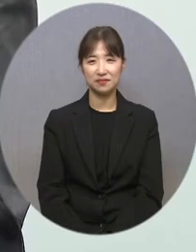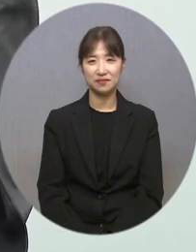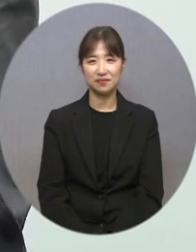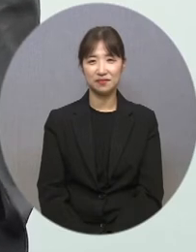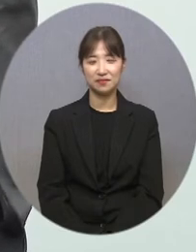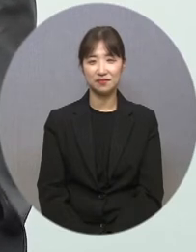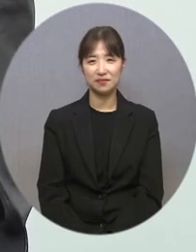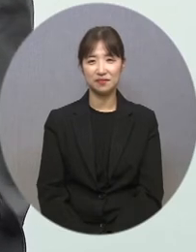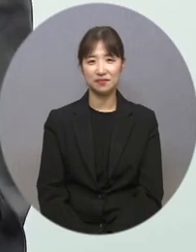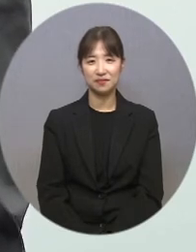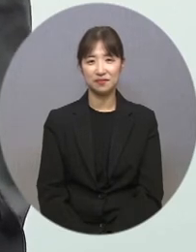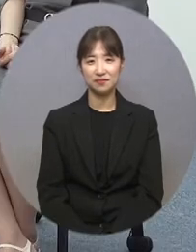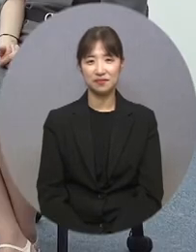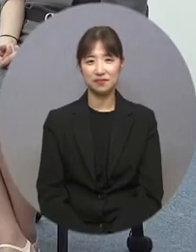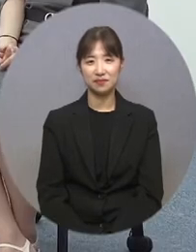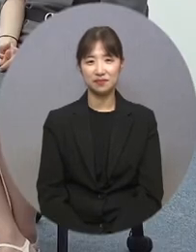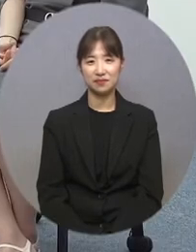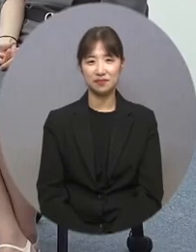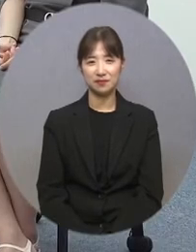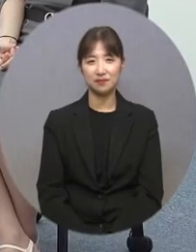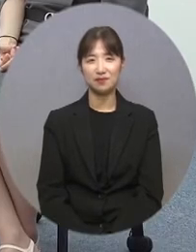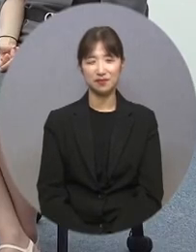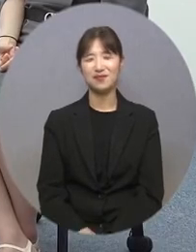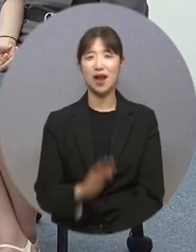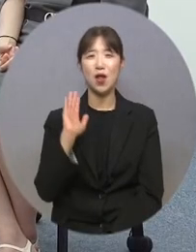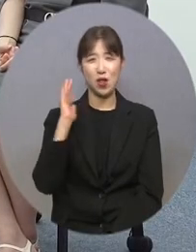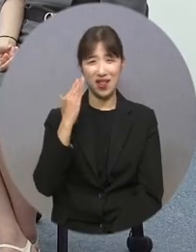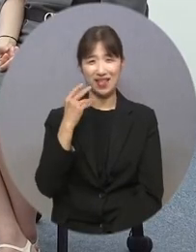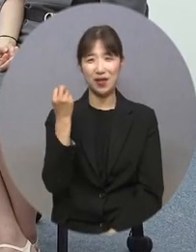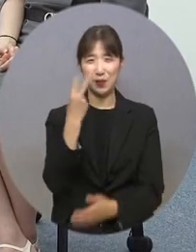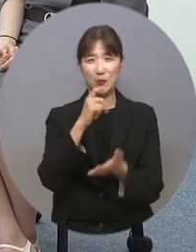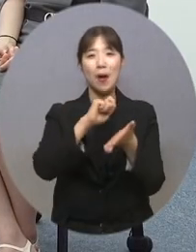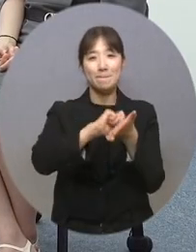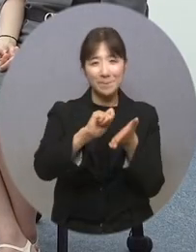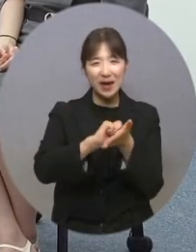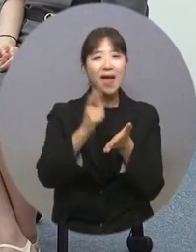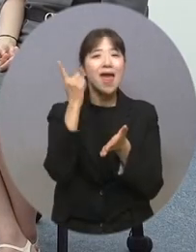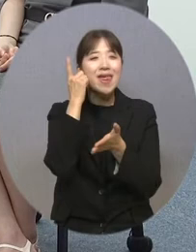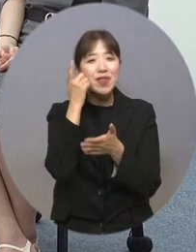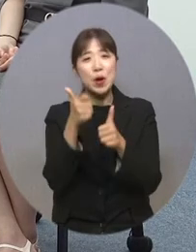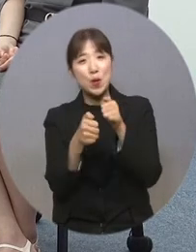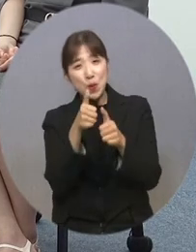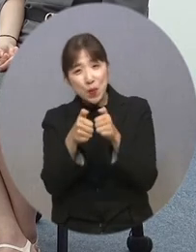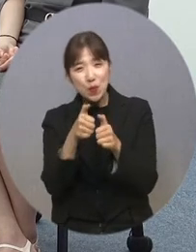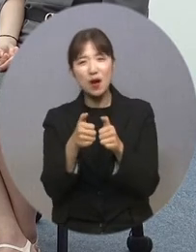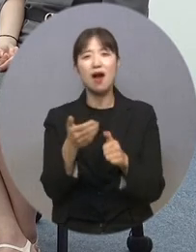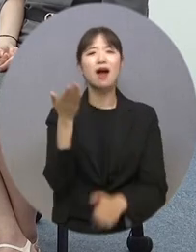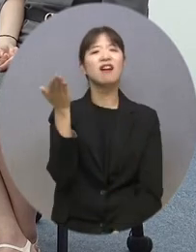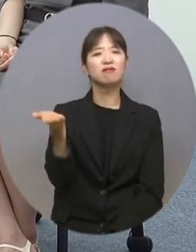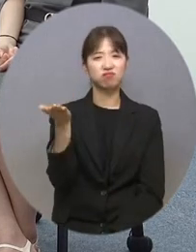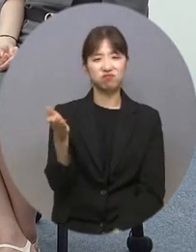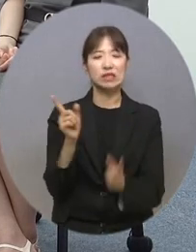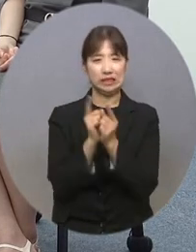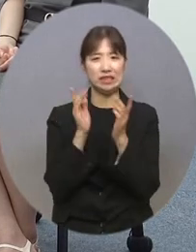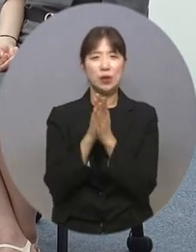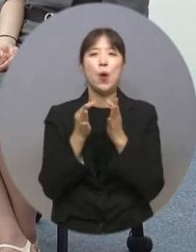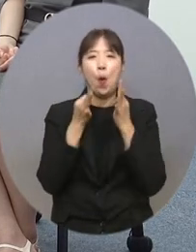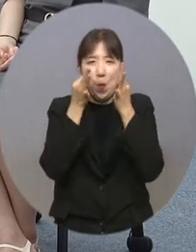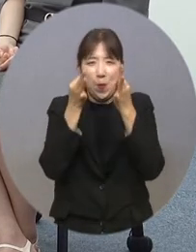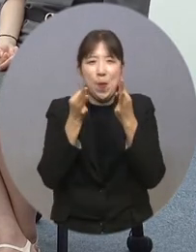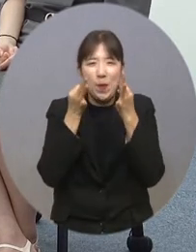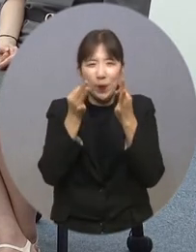증언하는 스타일이 고래 4 그리고 요즘 연필 값도 이제 핸드폰 여러가지로 문제지 원님 노력이 들어가지만